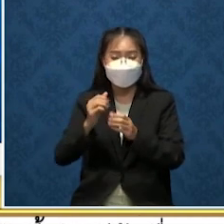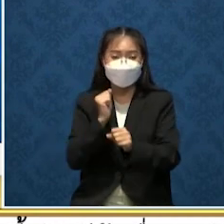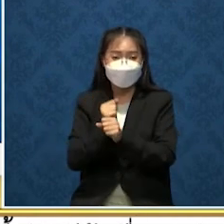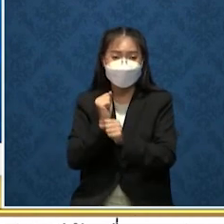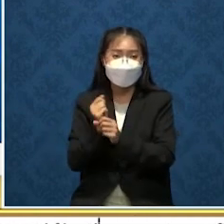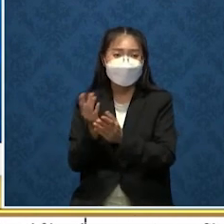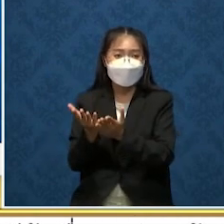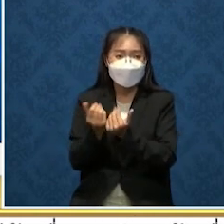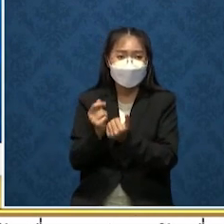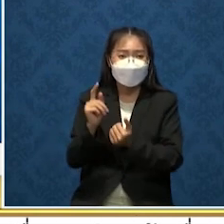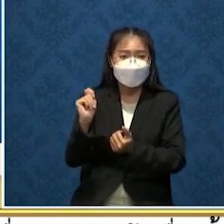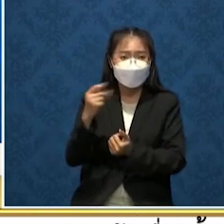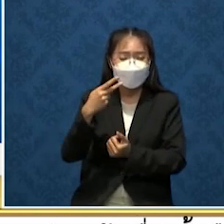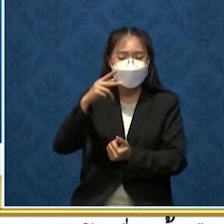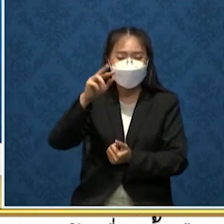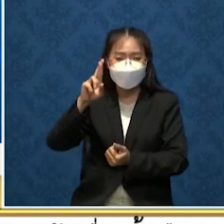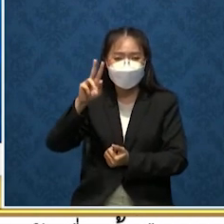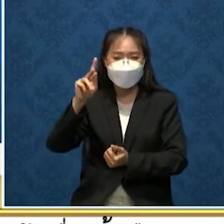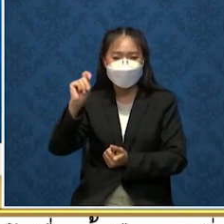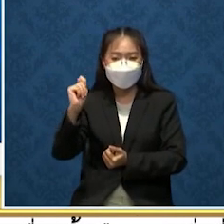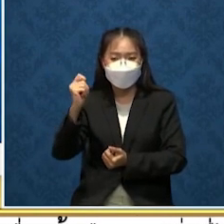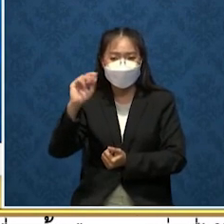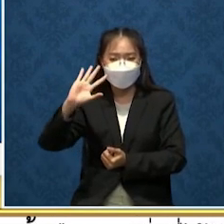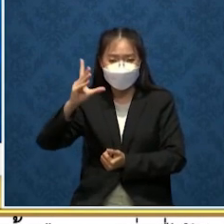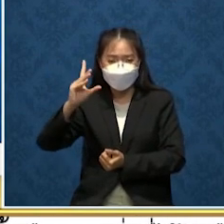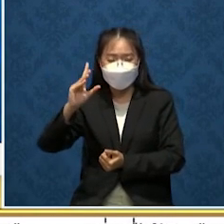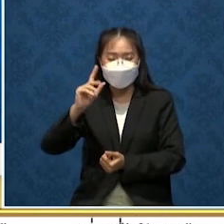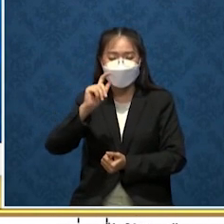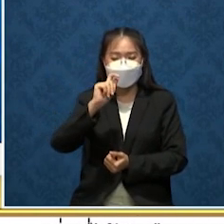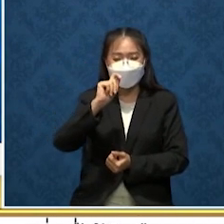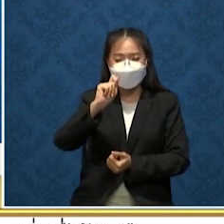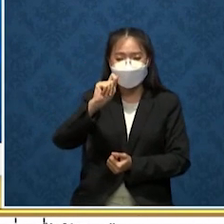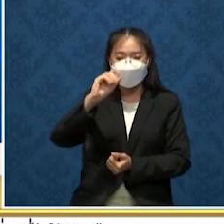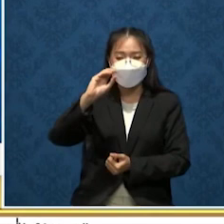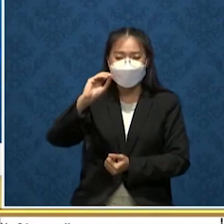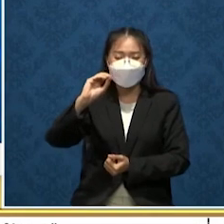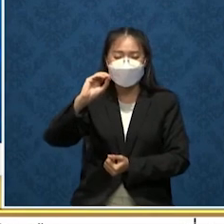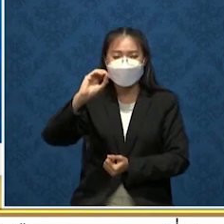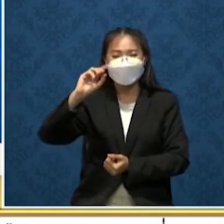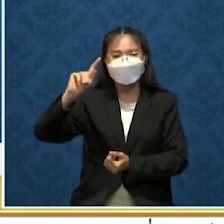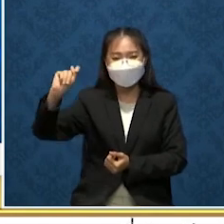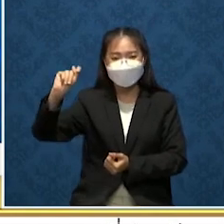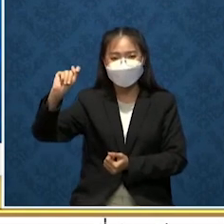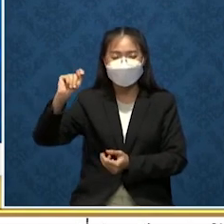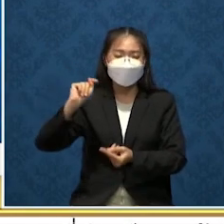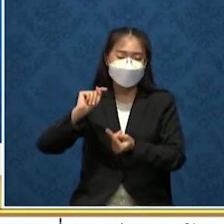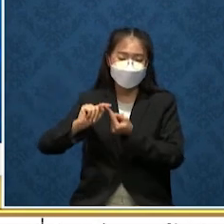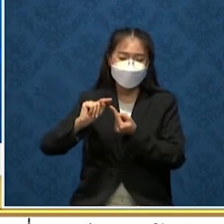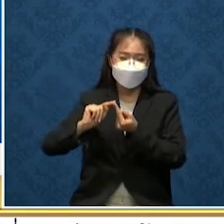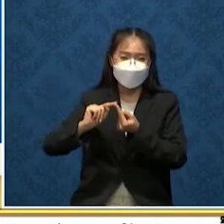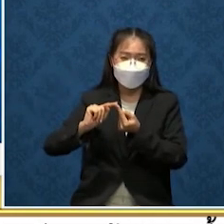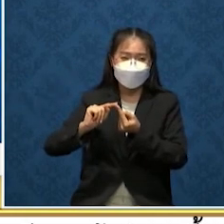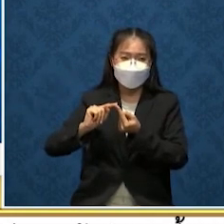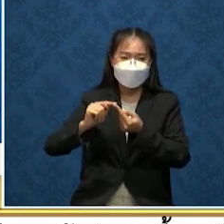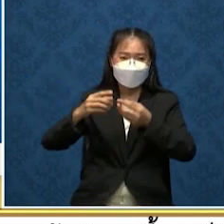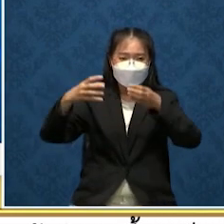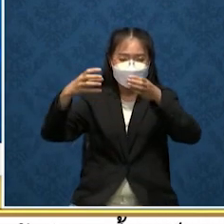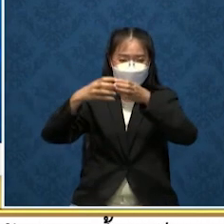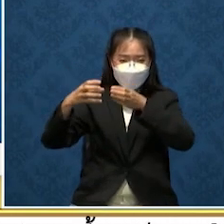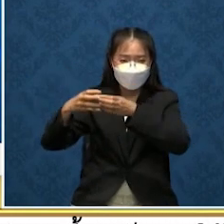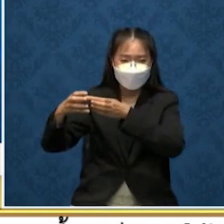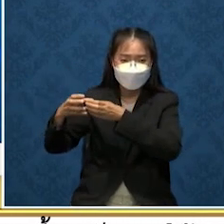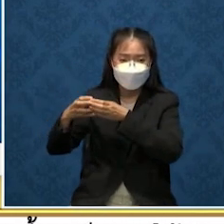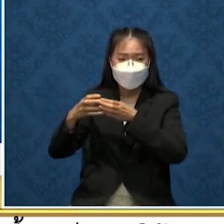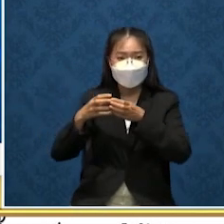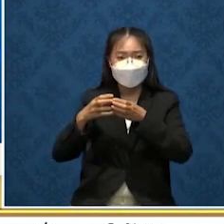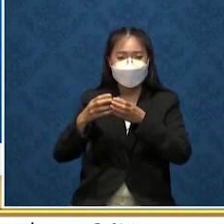ทรชaotแล้วก็กรมชลประทานกลุ่มที่ 5คือรับงานจาก